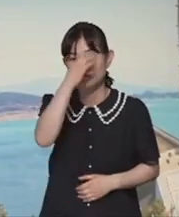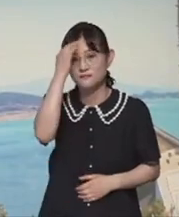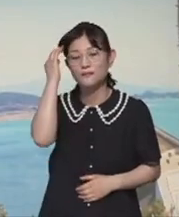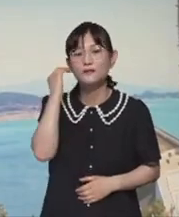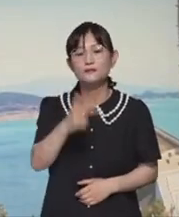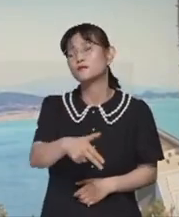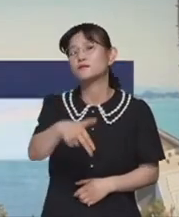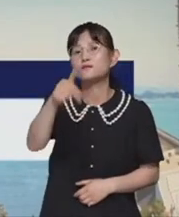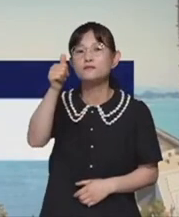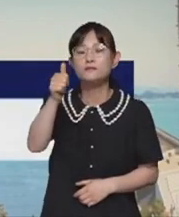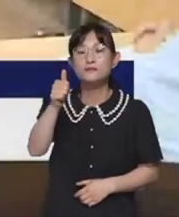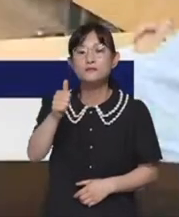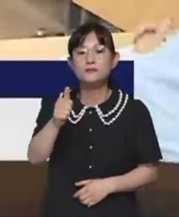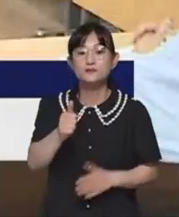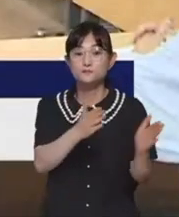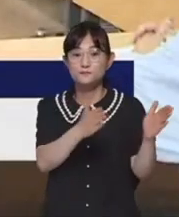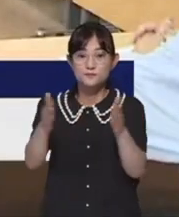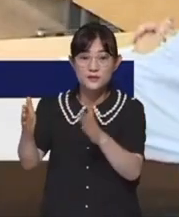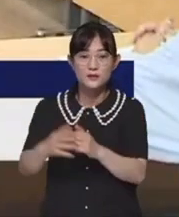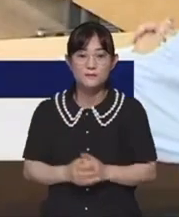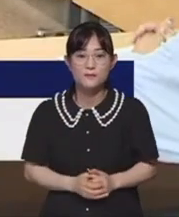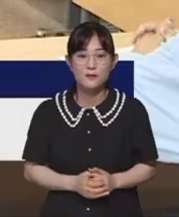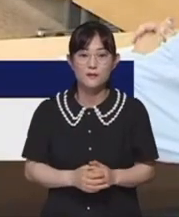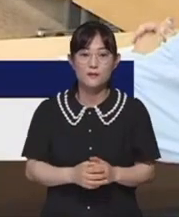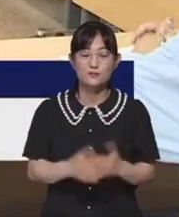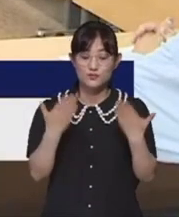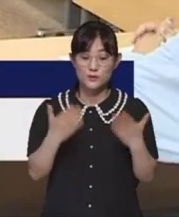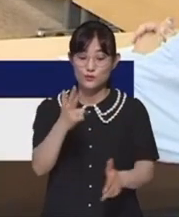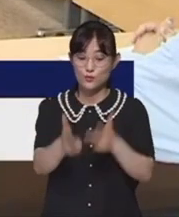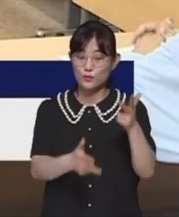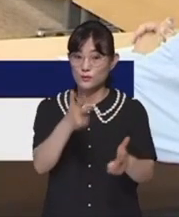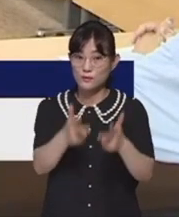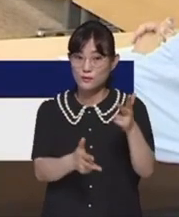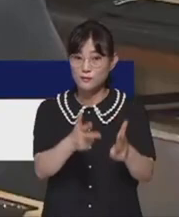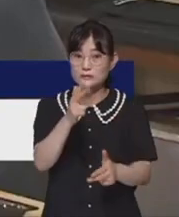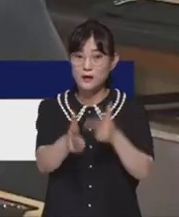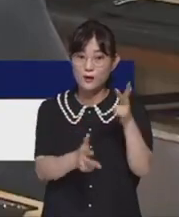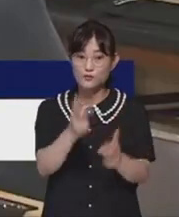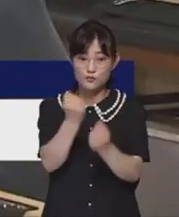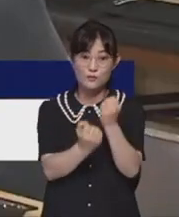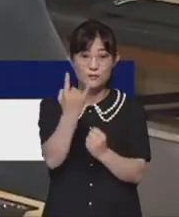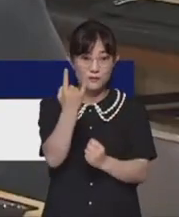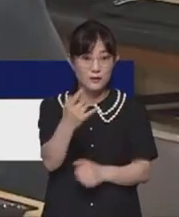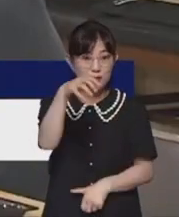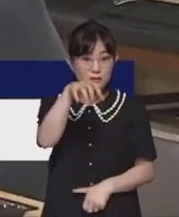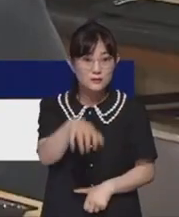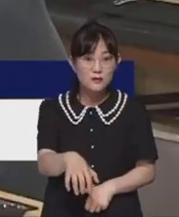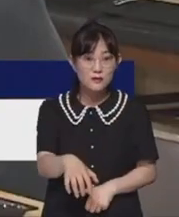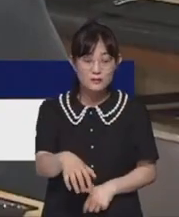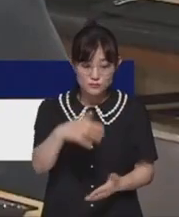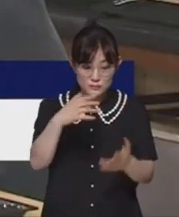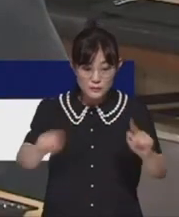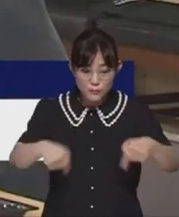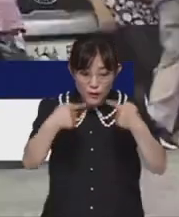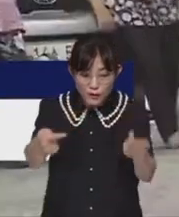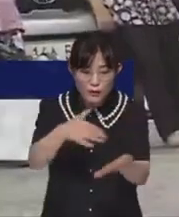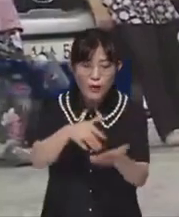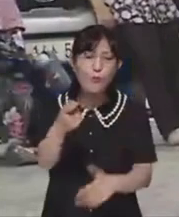장흥군이 마련한 농어촌 융복합 휴양밸리 조성 사업 주민 설명회장. 주민 몇 명만 참석하고 자리가 텅 비어